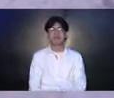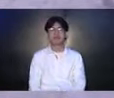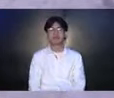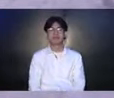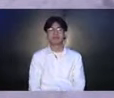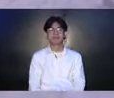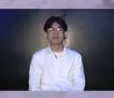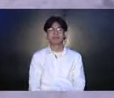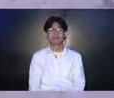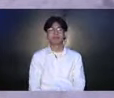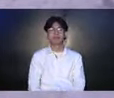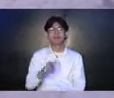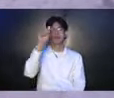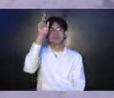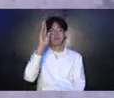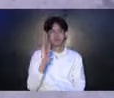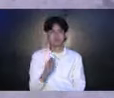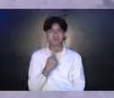You miss Him also.